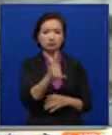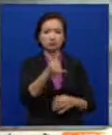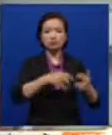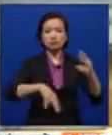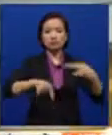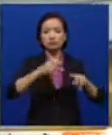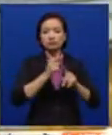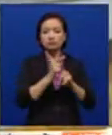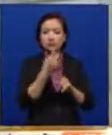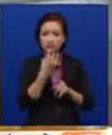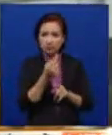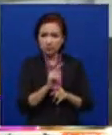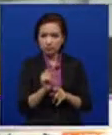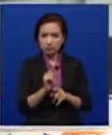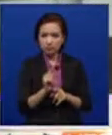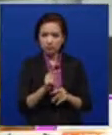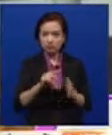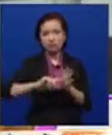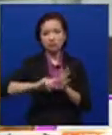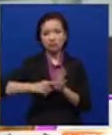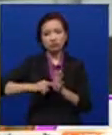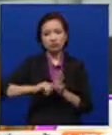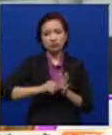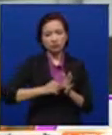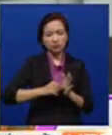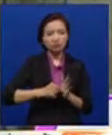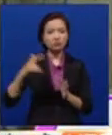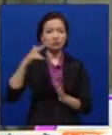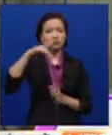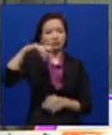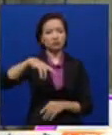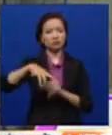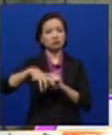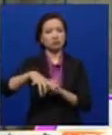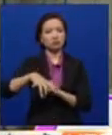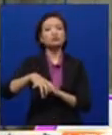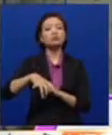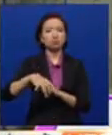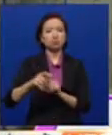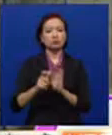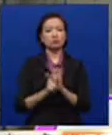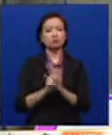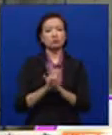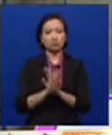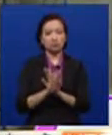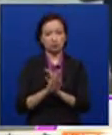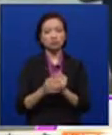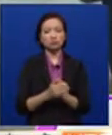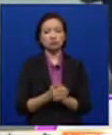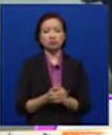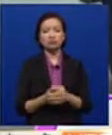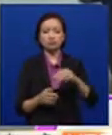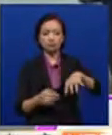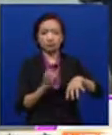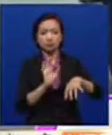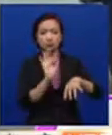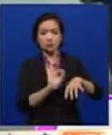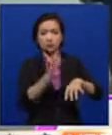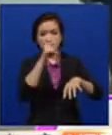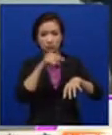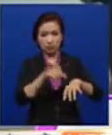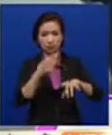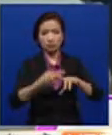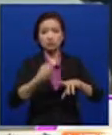ตรวจสอบและติดตามความคืบหน้าการซ่อมแซมปรับปรุงท่าอากาศยานนานาชาติอุบลราชธานีบริเวณจุดที่เกิดไฟ